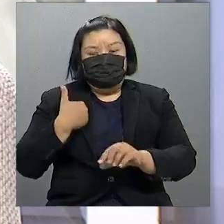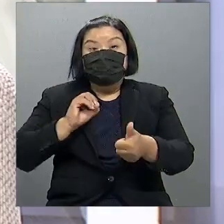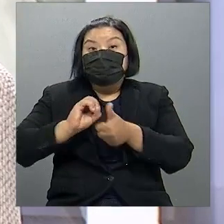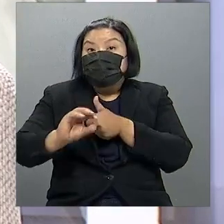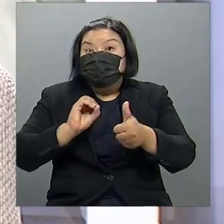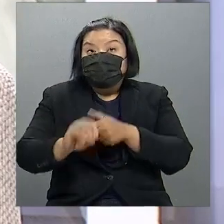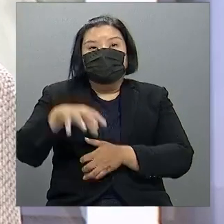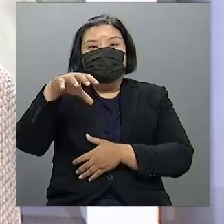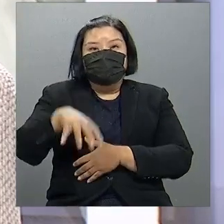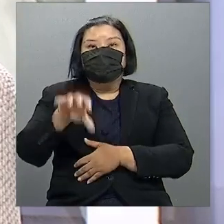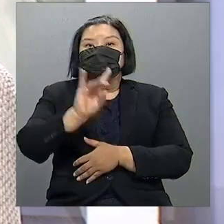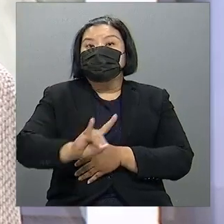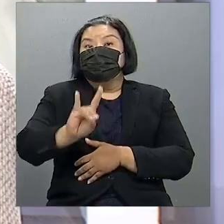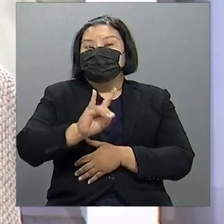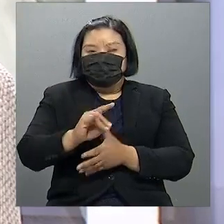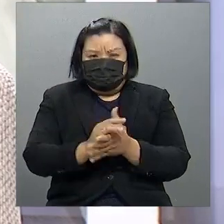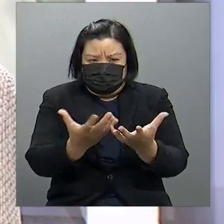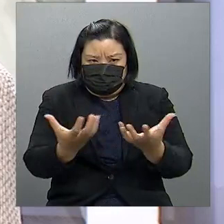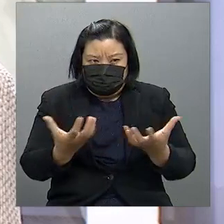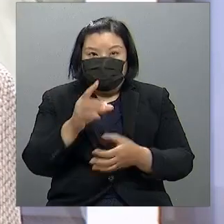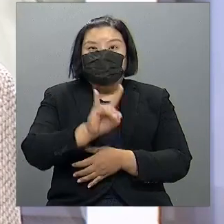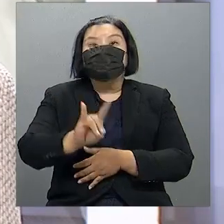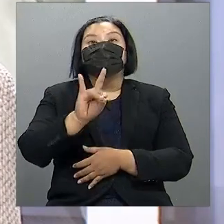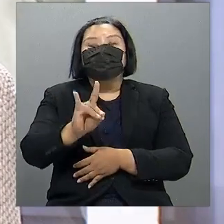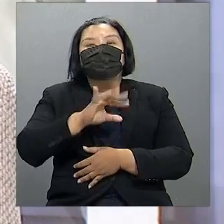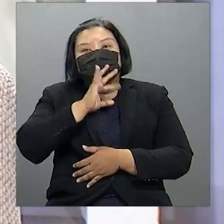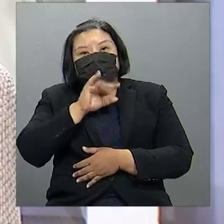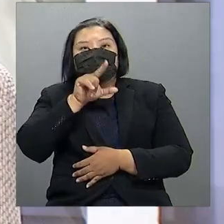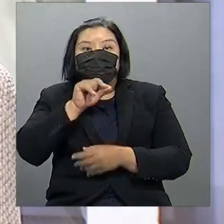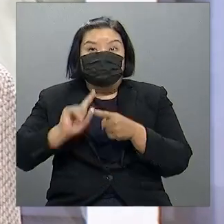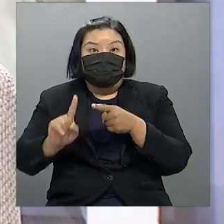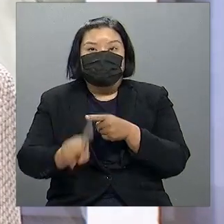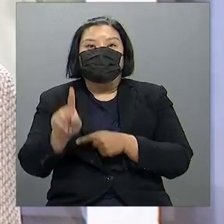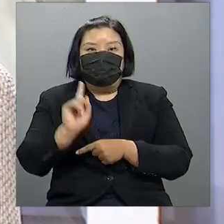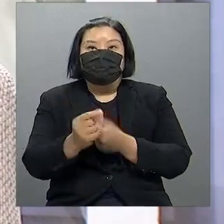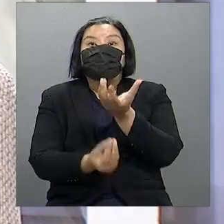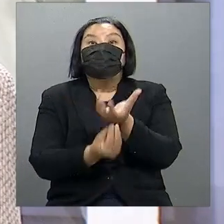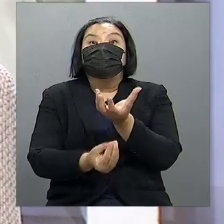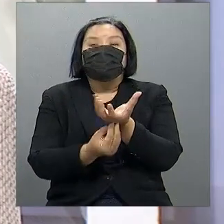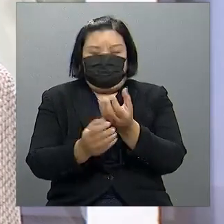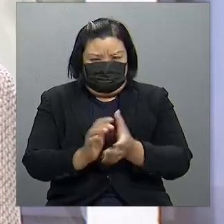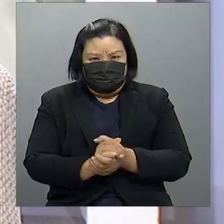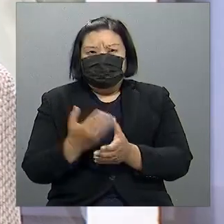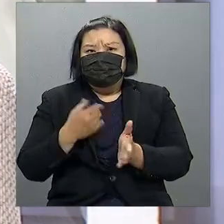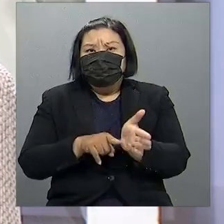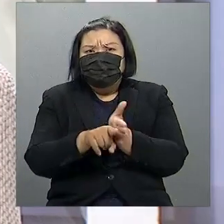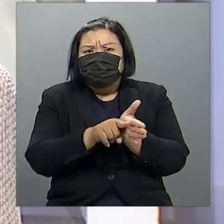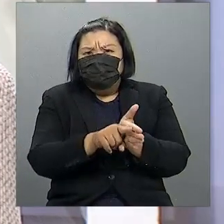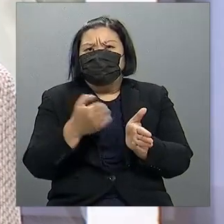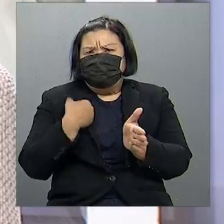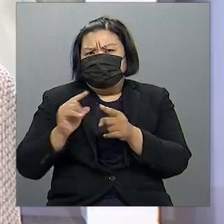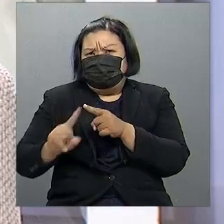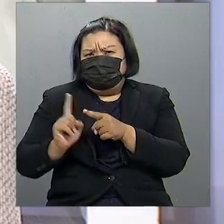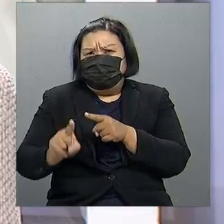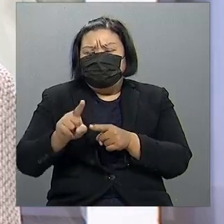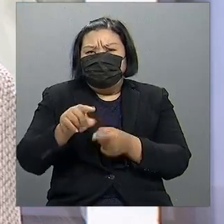ครับบอกว่าเนื้อสัตว์ต่างๆก่อนที่จะรับประทานก็ต้องปรุงให้สุกก่อนอาจจะไม่ใช่แค่โควิด-19อย่างเดียวนะครับมันมีเชื้ออย่างอื่นด้วยอีโคไลห